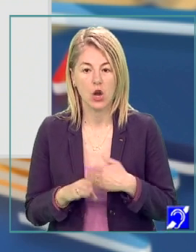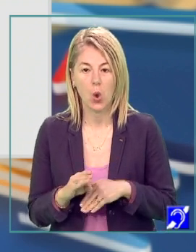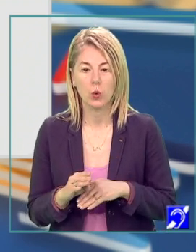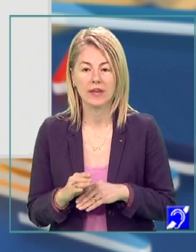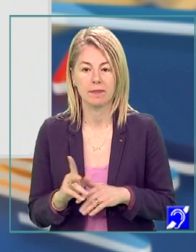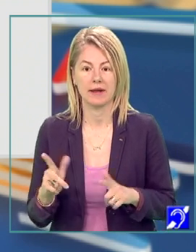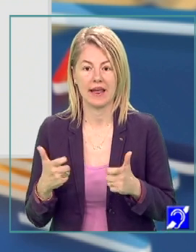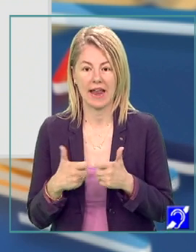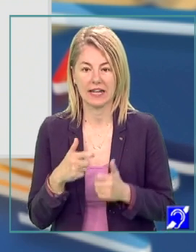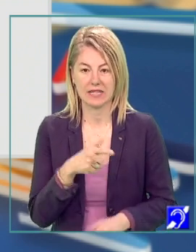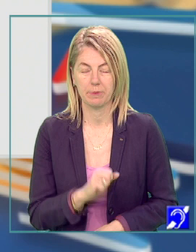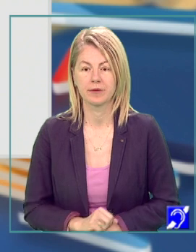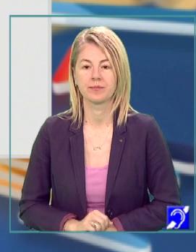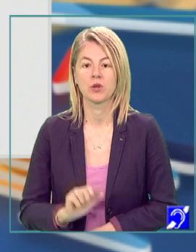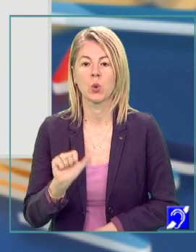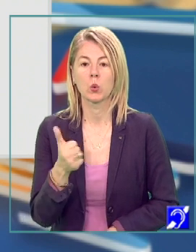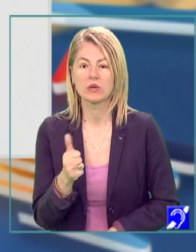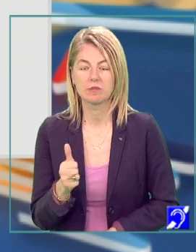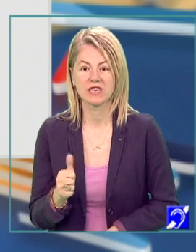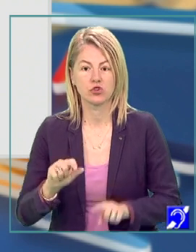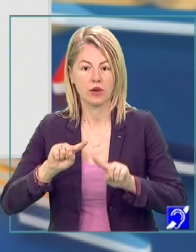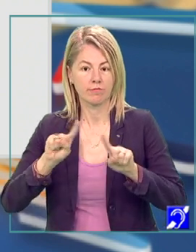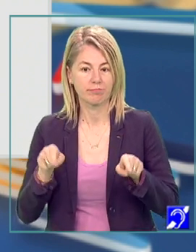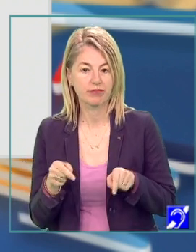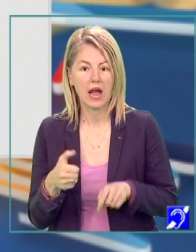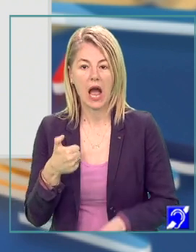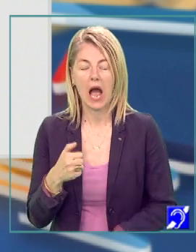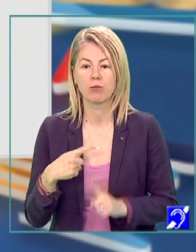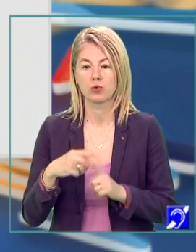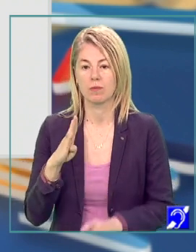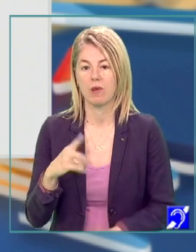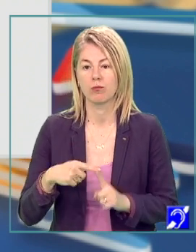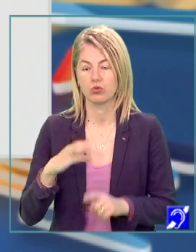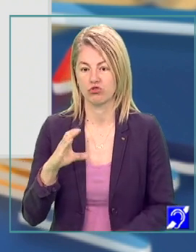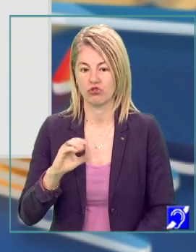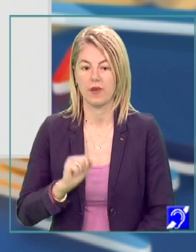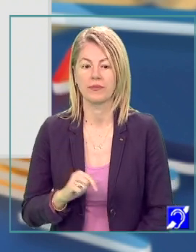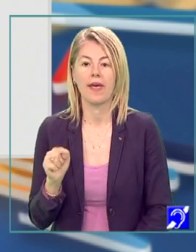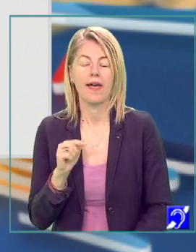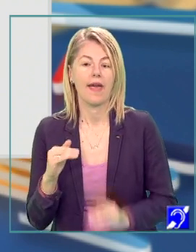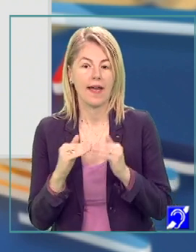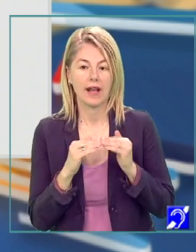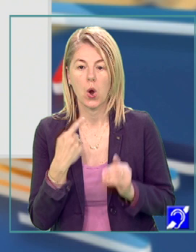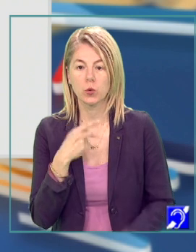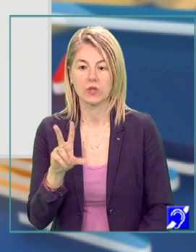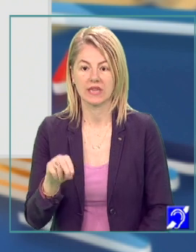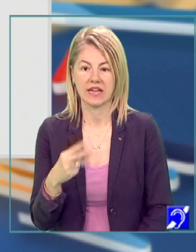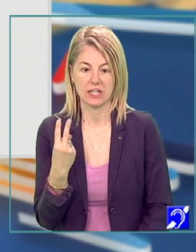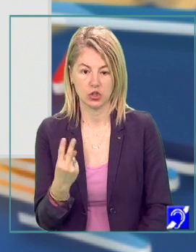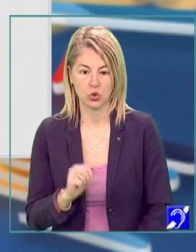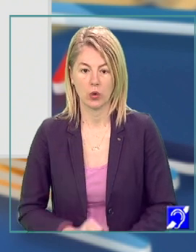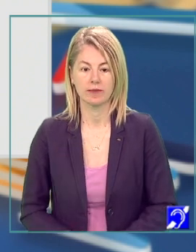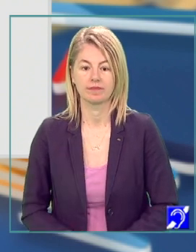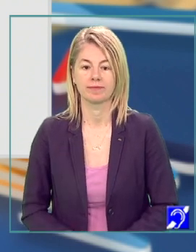relația din exercițiu. 11 pe lângă A plus B plus C este egal cu